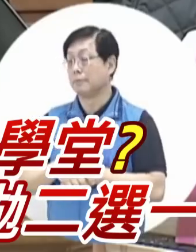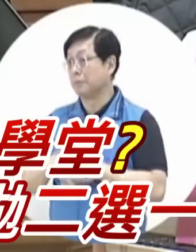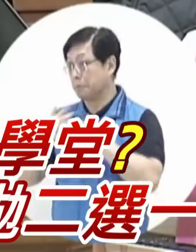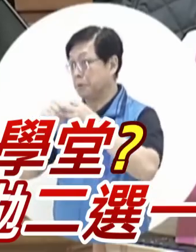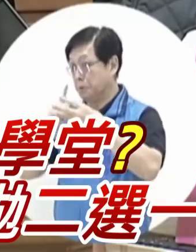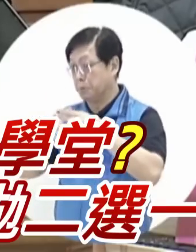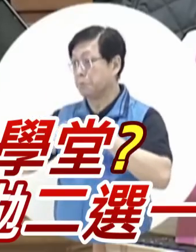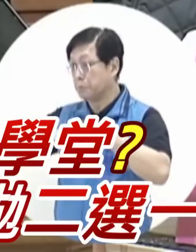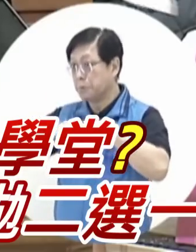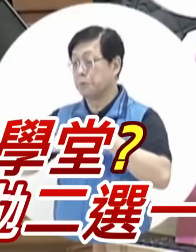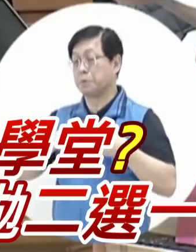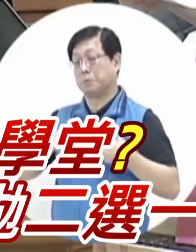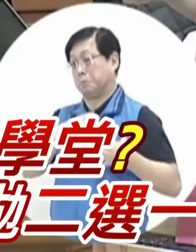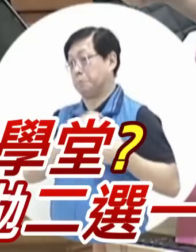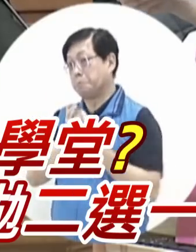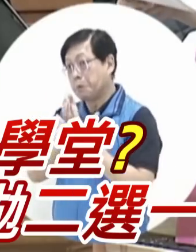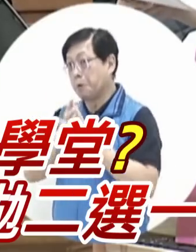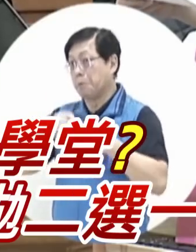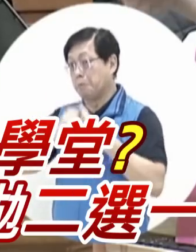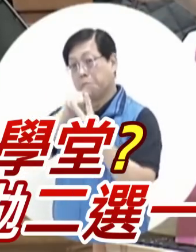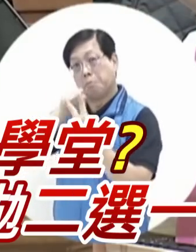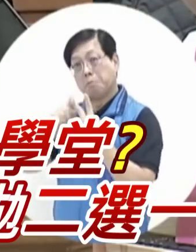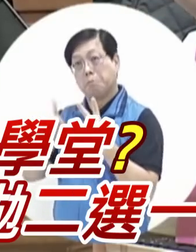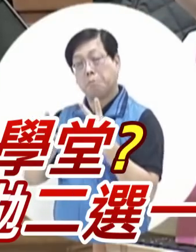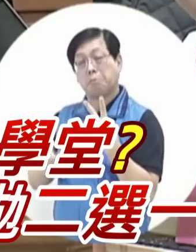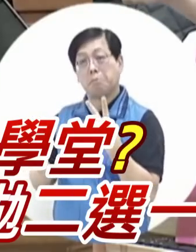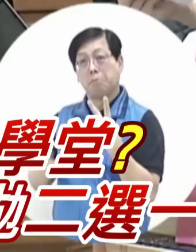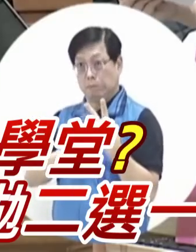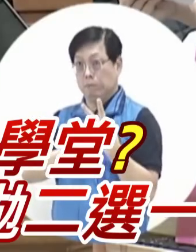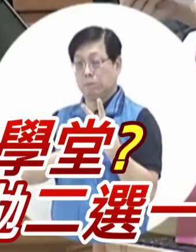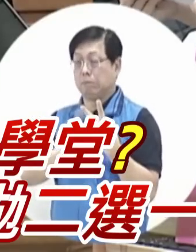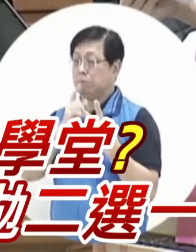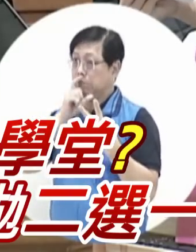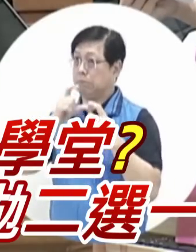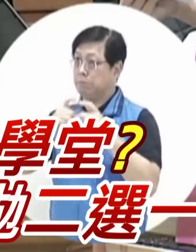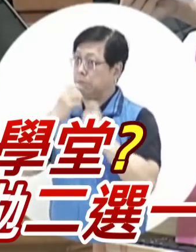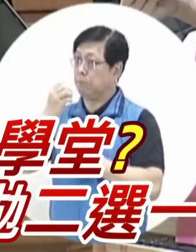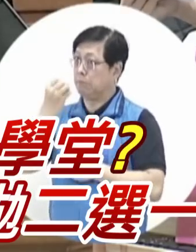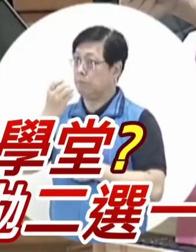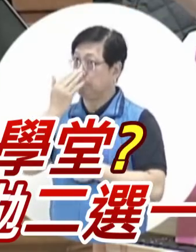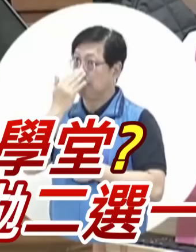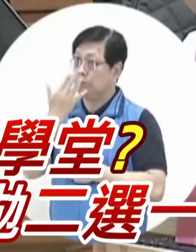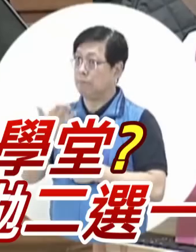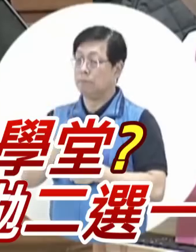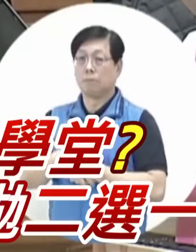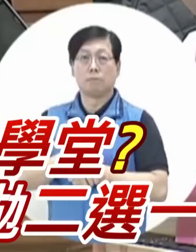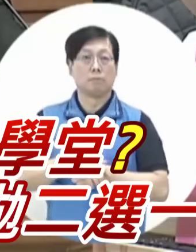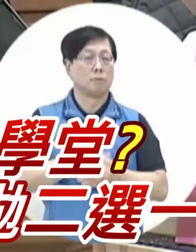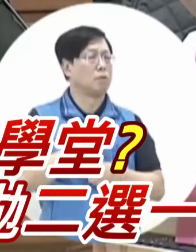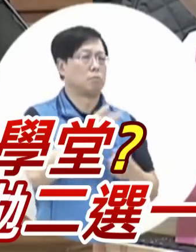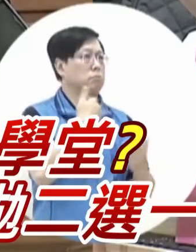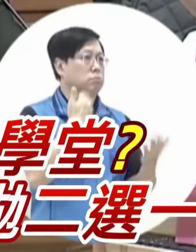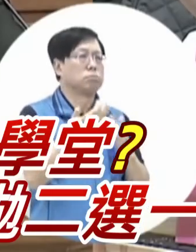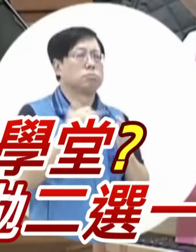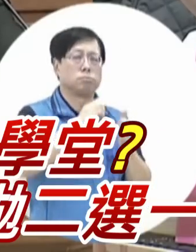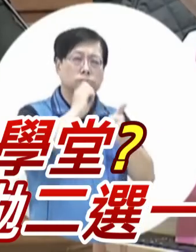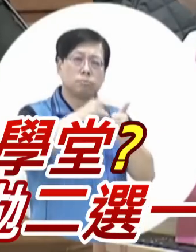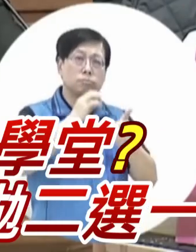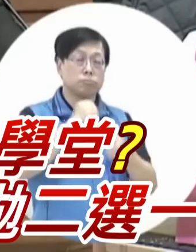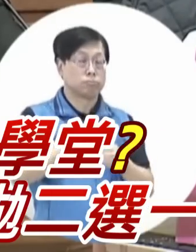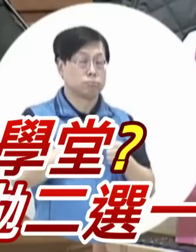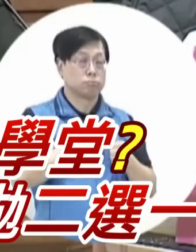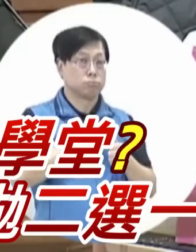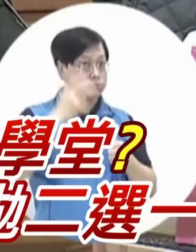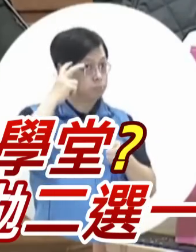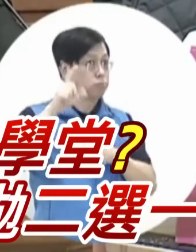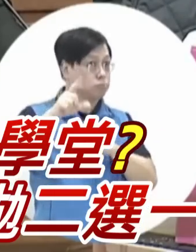同盟跟军事侵略同盟哪一种嘛？哪一种你都不敢讲，是不是？ 嗯，很清楚吧？我刚才讲的坚守我